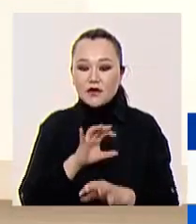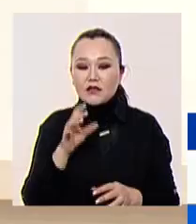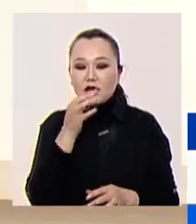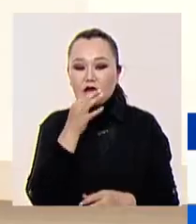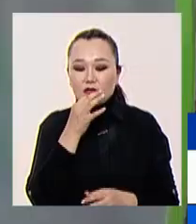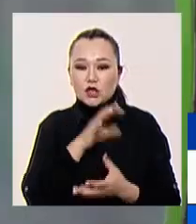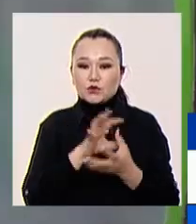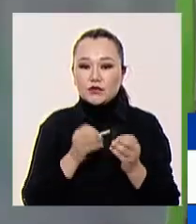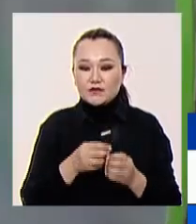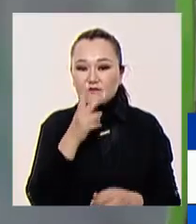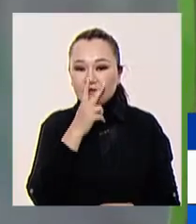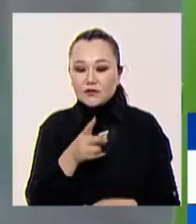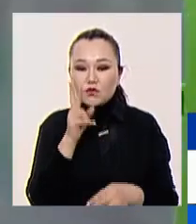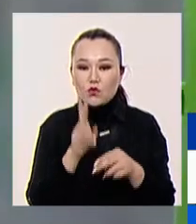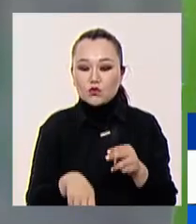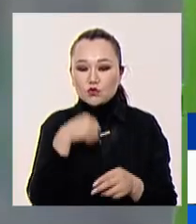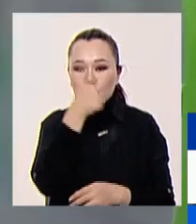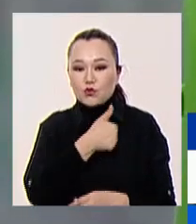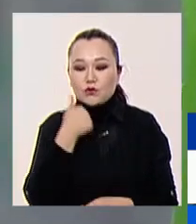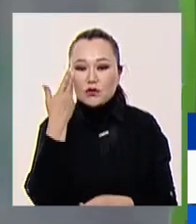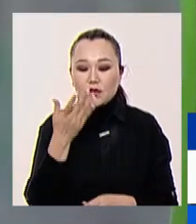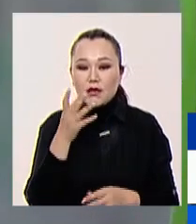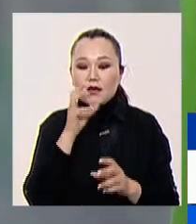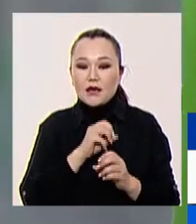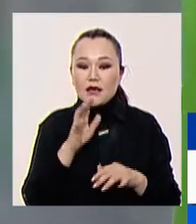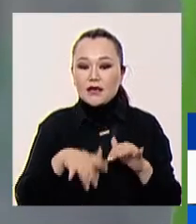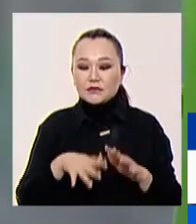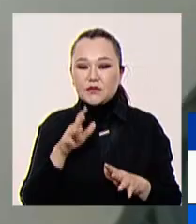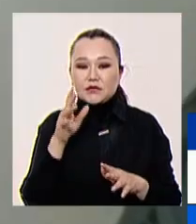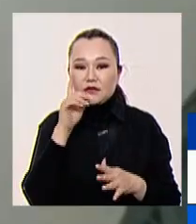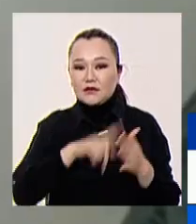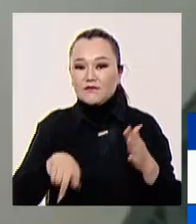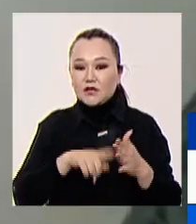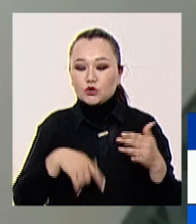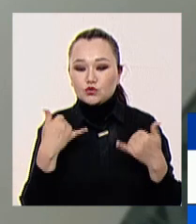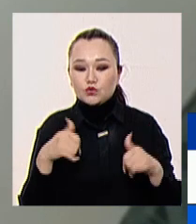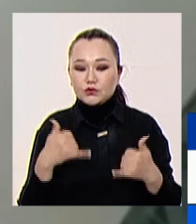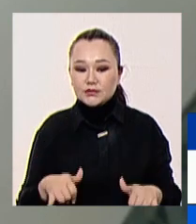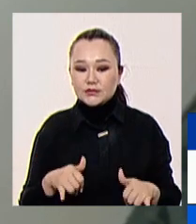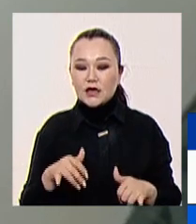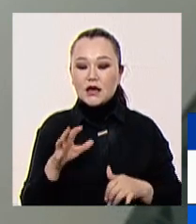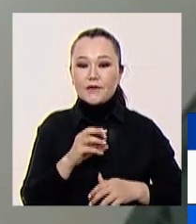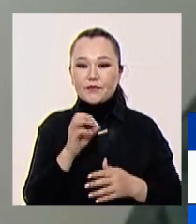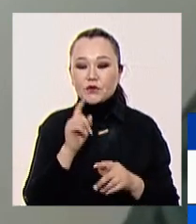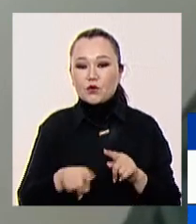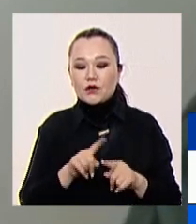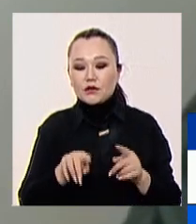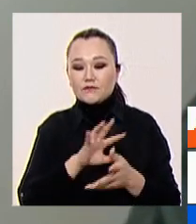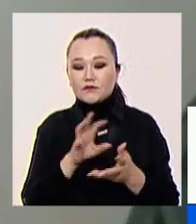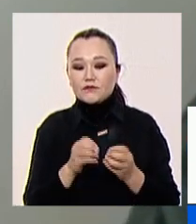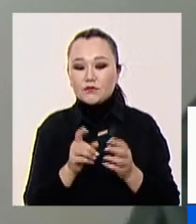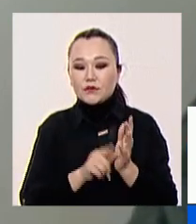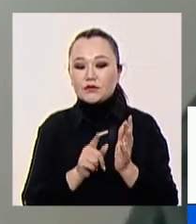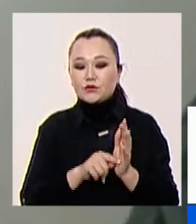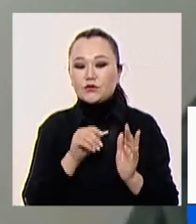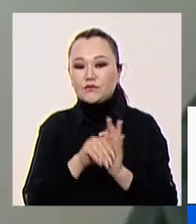результат будет виден в конце года. Но эксперты не верят в чудеса. Так что, скорее всего, пенсионные